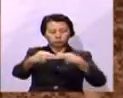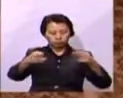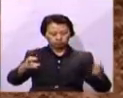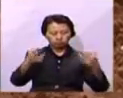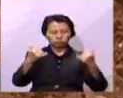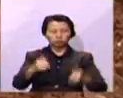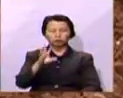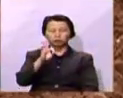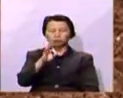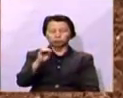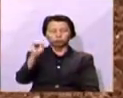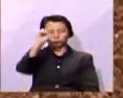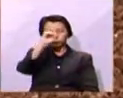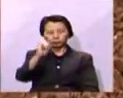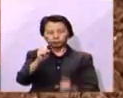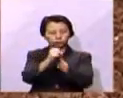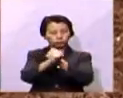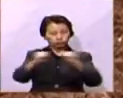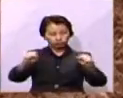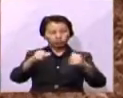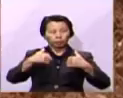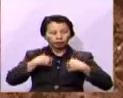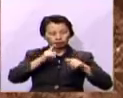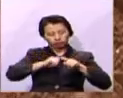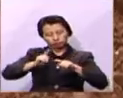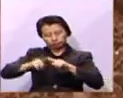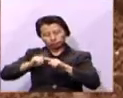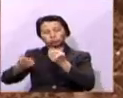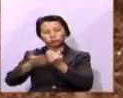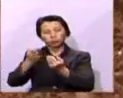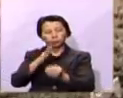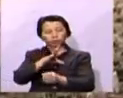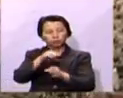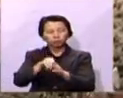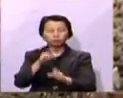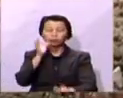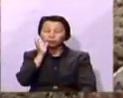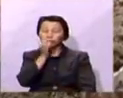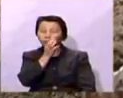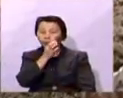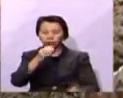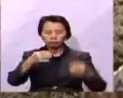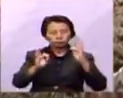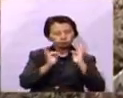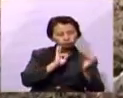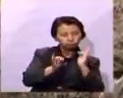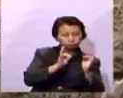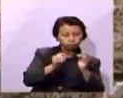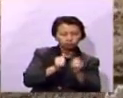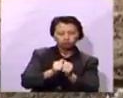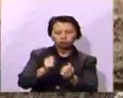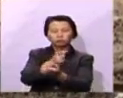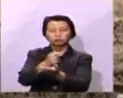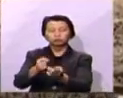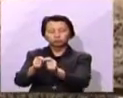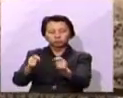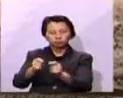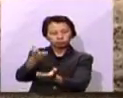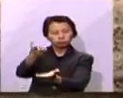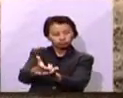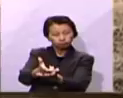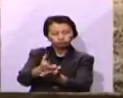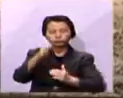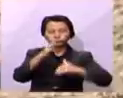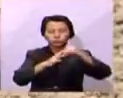kini 90% siap dan dilengkapi pelbagai kemudahan termasuk kafeteria, gelanggang futsal dan tempat letak kenderaan.